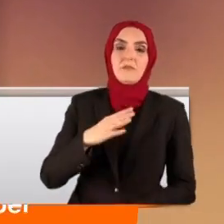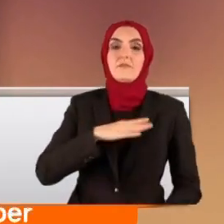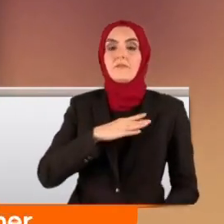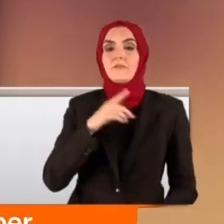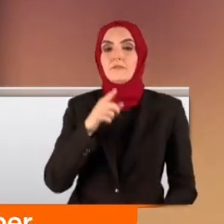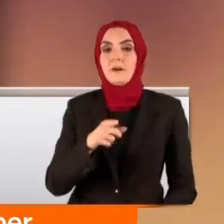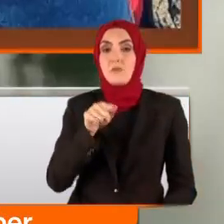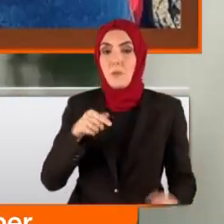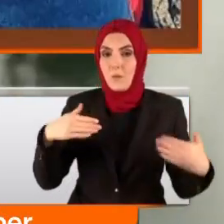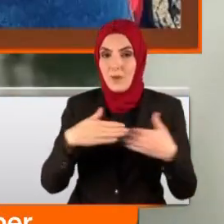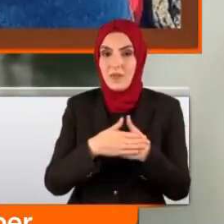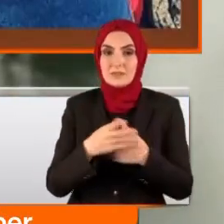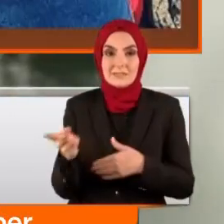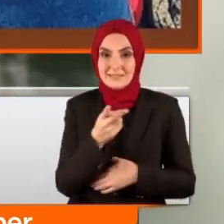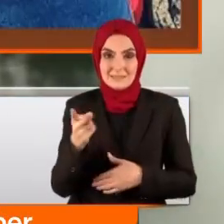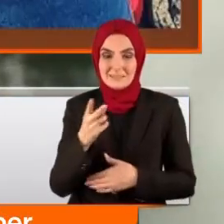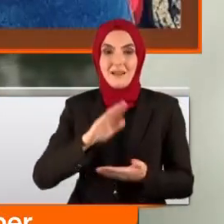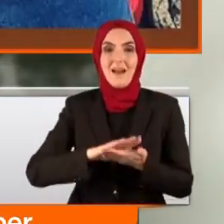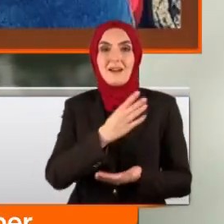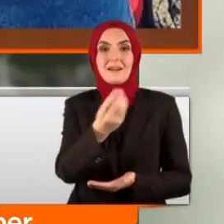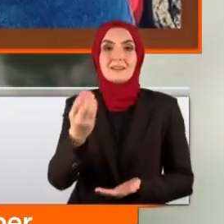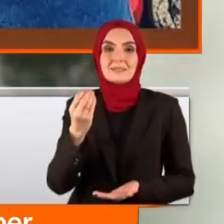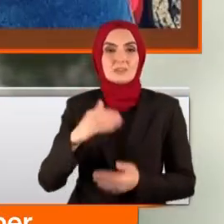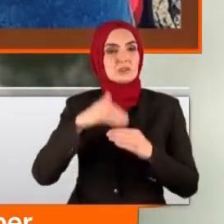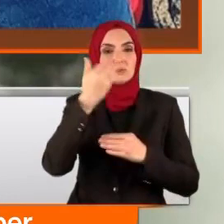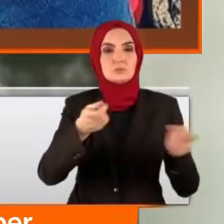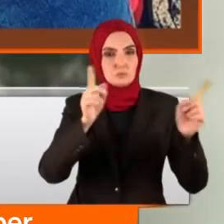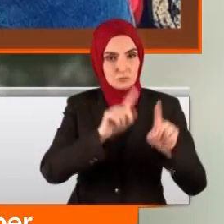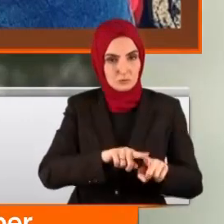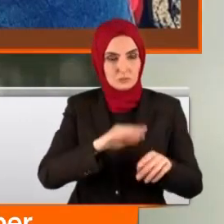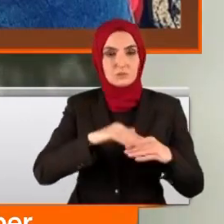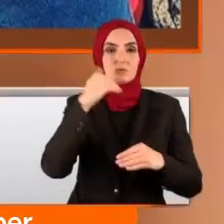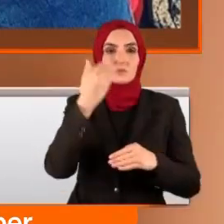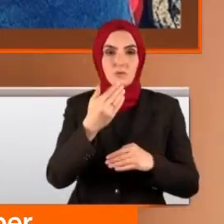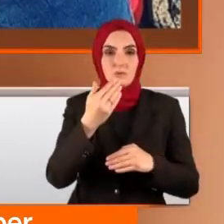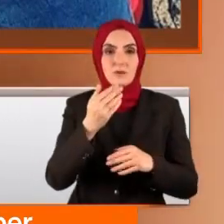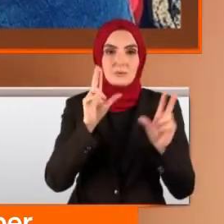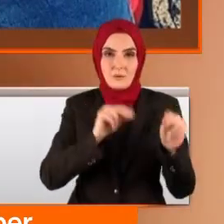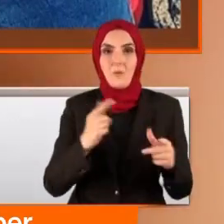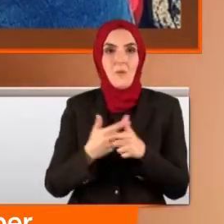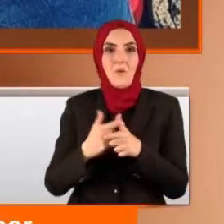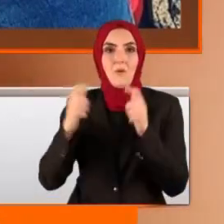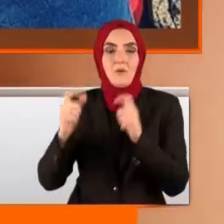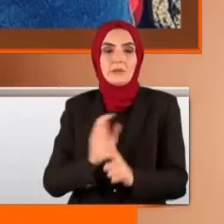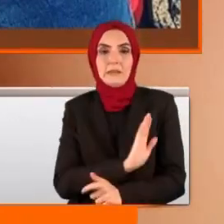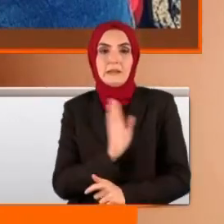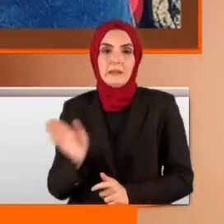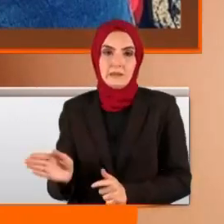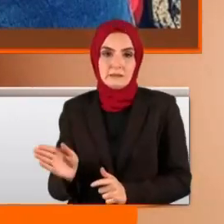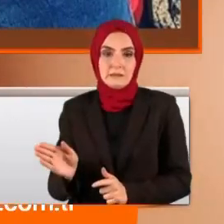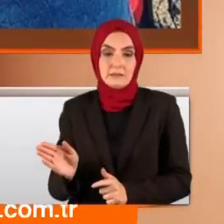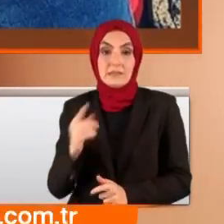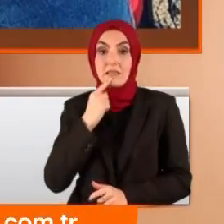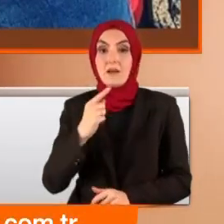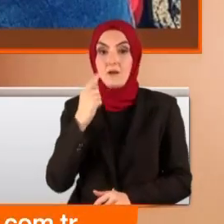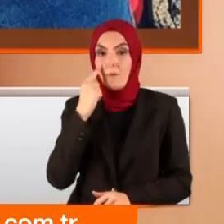arkadaşlarıyla buluşmuş, sonra da kalacakları aparta gelmişti. Direksiyon başında Dilek Kuşçu vardı. İddia o ki dönüşte ikili